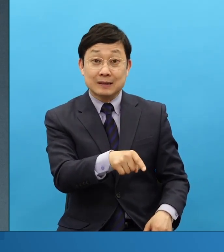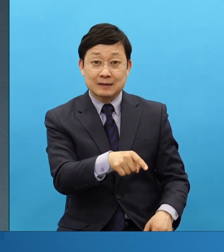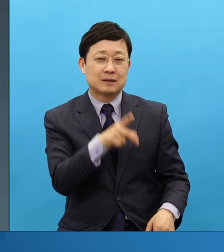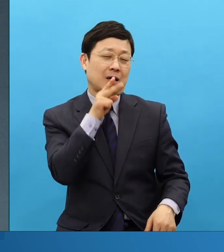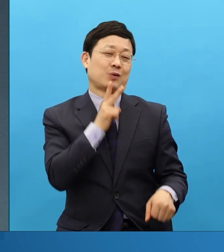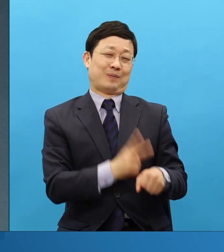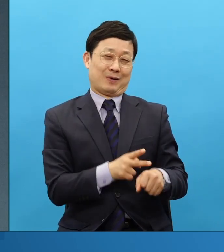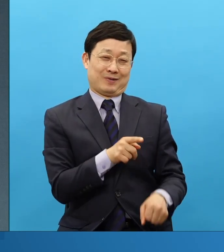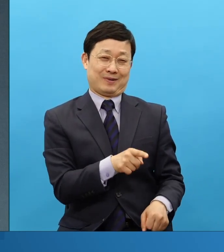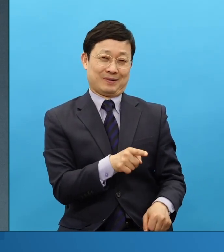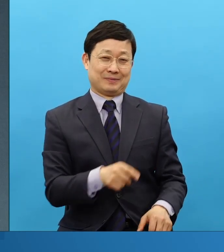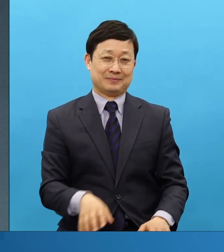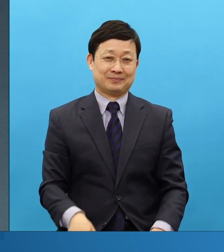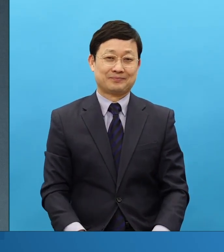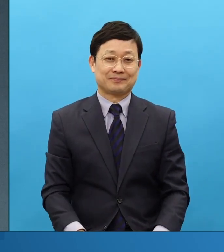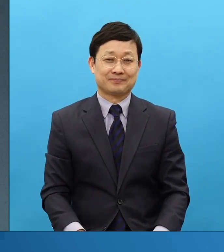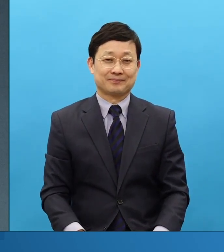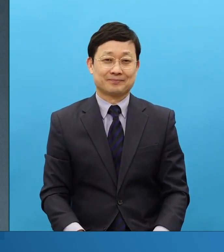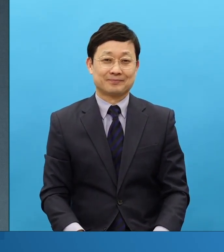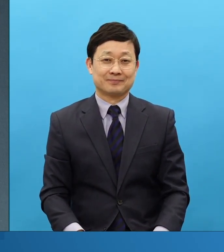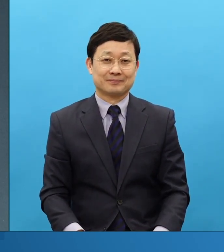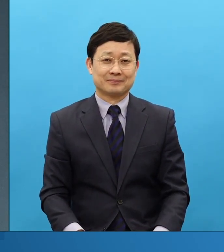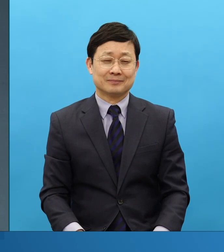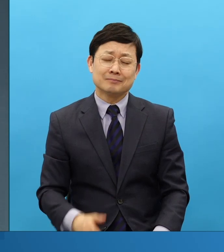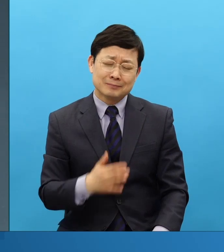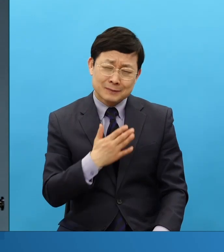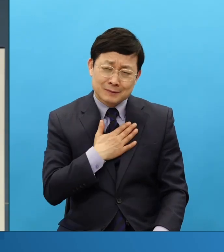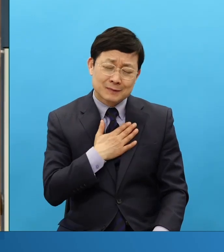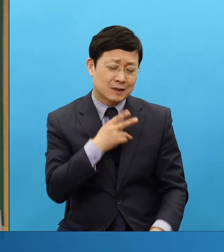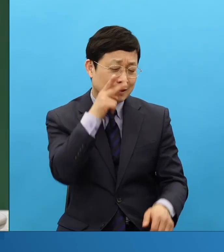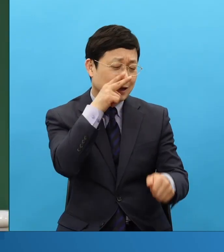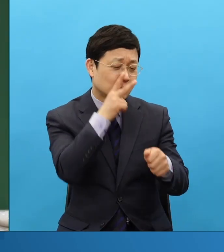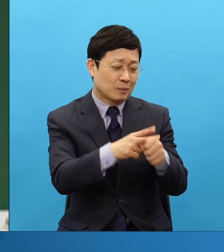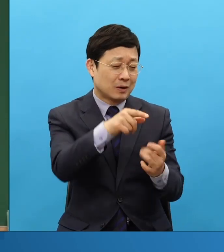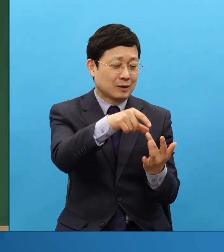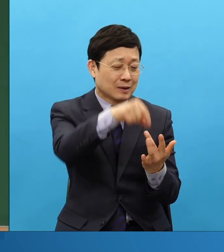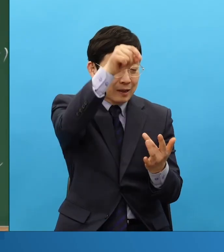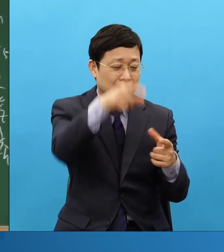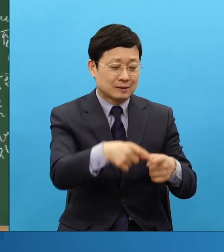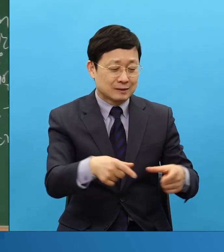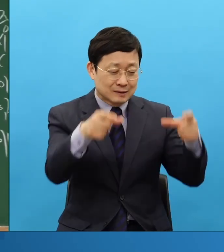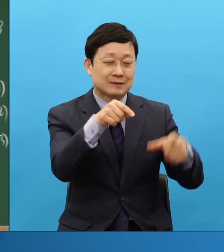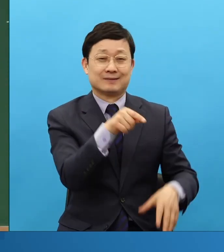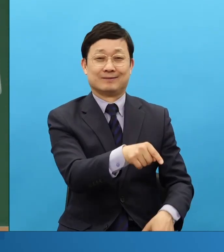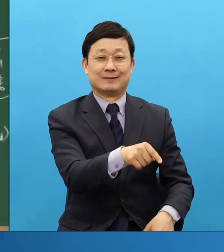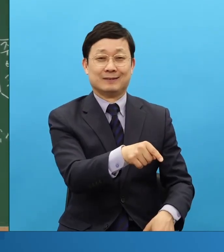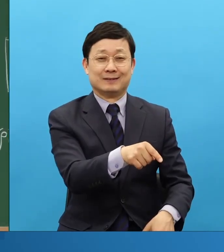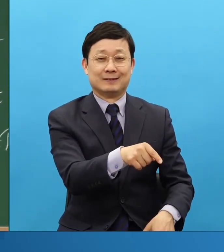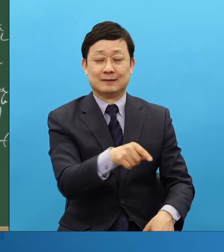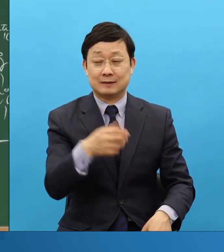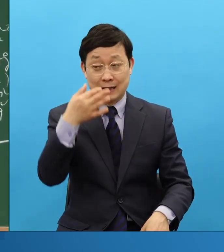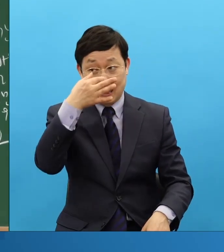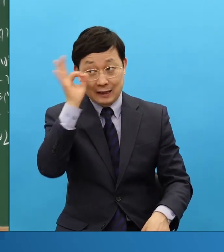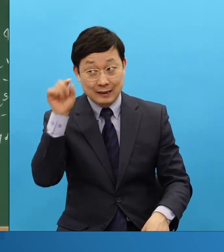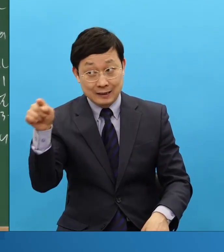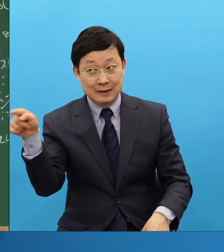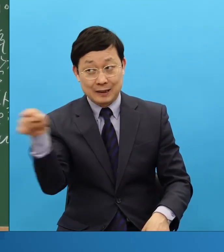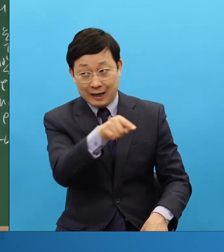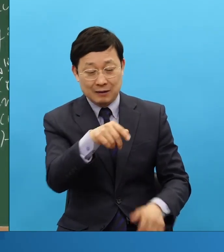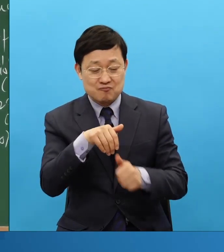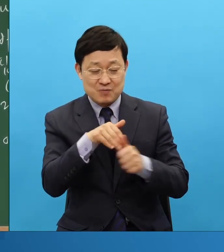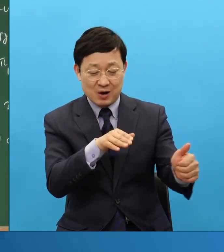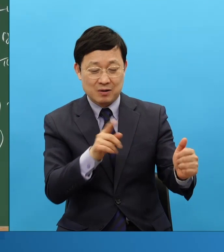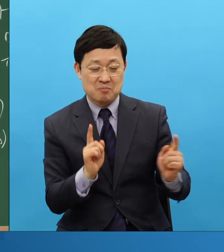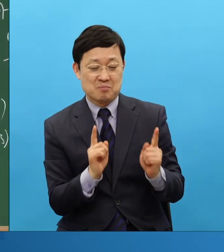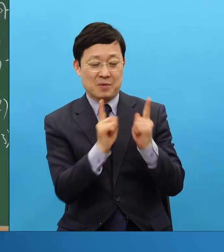전하기 위해서 택한 그릇이다. He is my chosen vessel to do these work. 자, 아나니아에게 이 속에 있었던 겁니다. And so